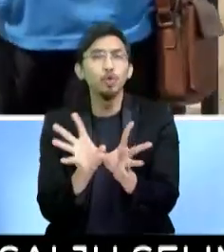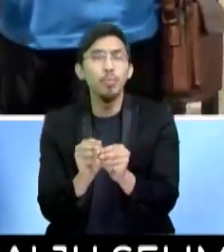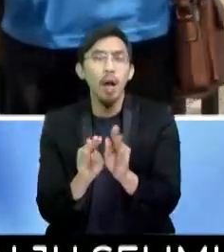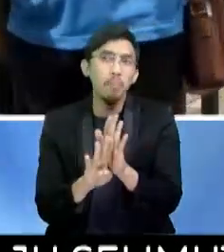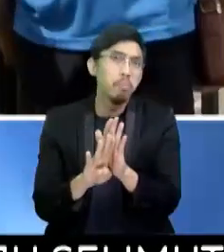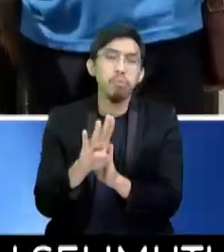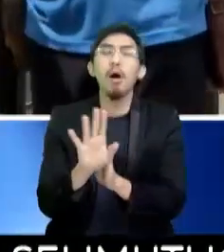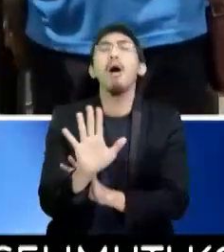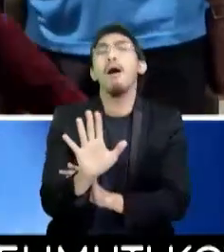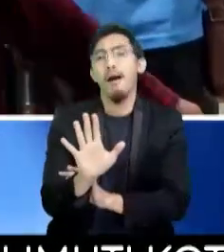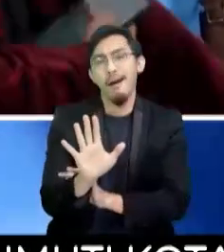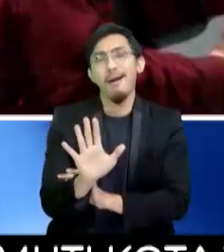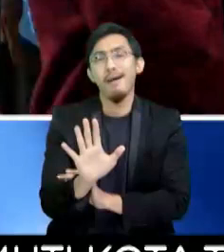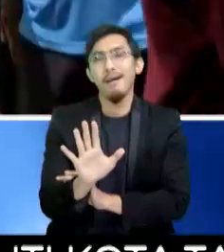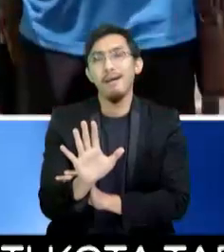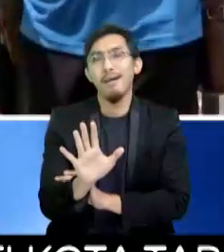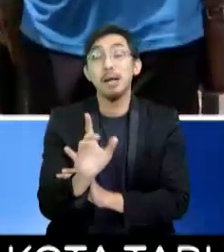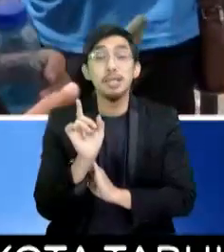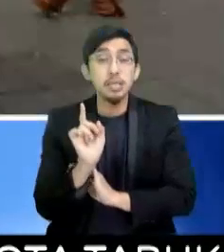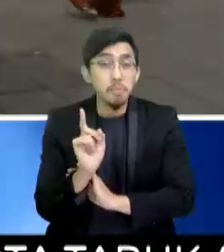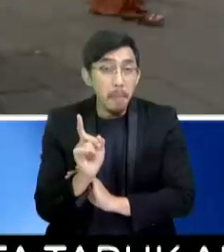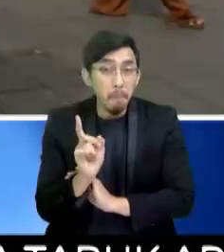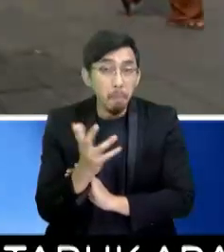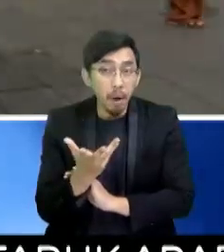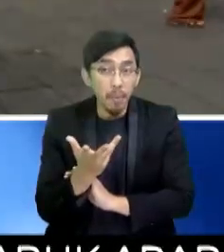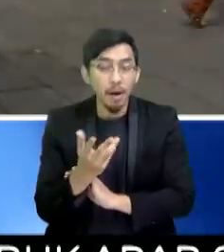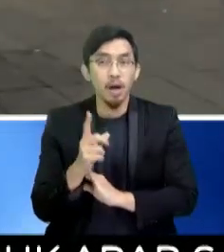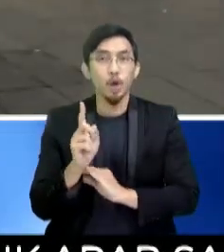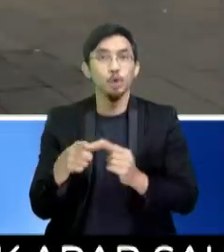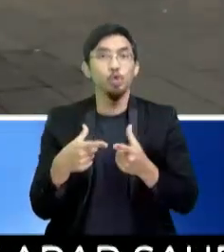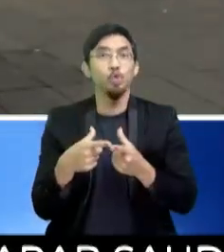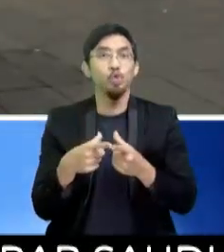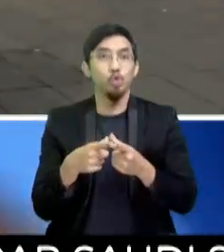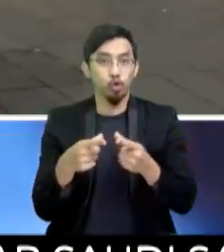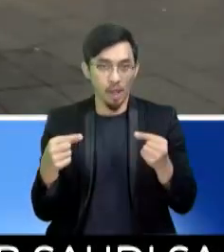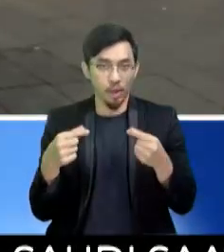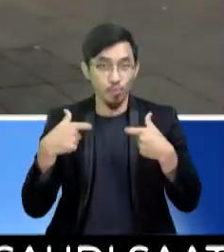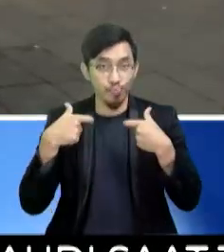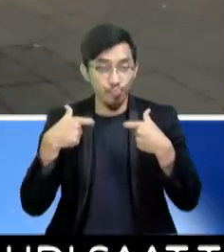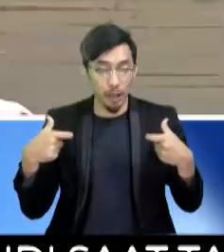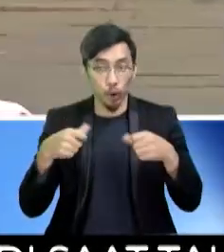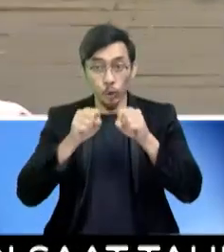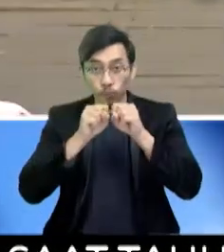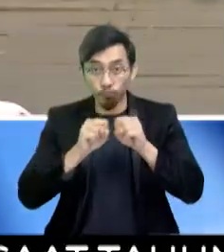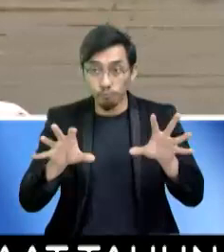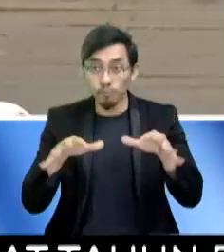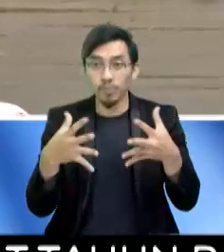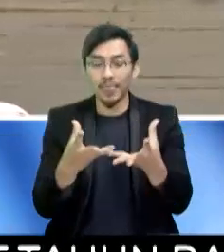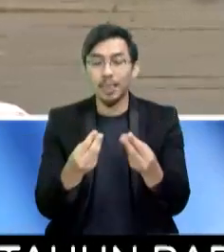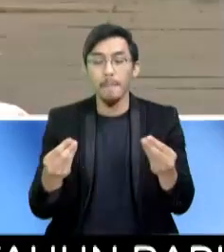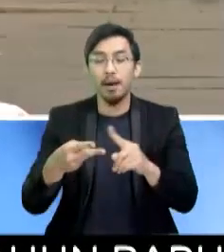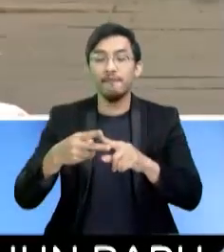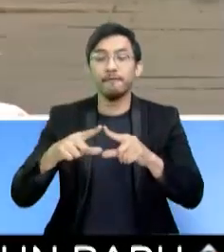yang signifikan. Hal ini lantaran melalui surat edaran gubernur untuk Taman Fathahillah, salah satu